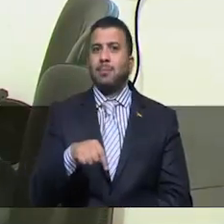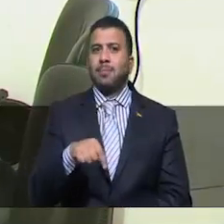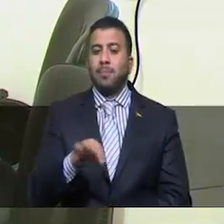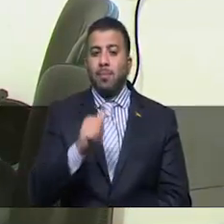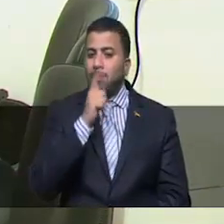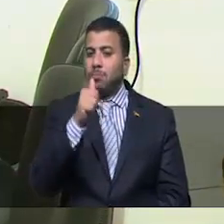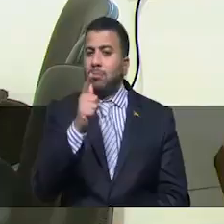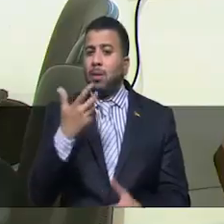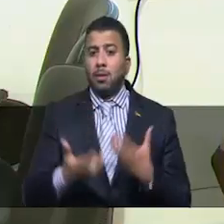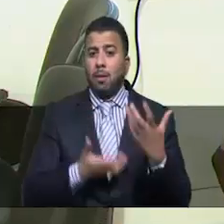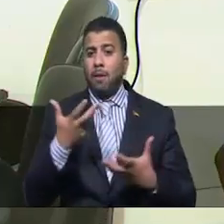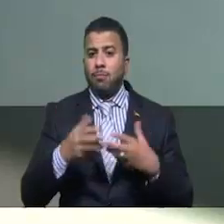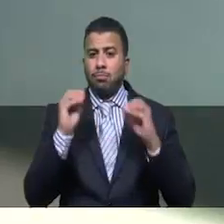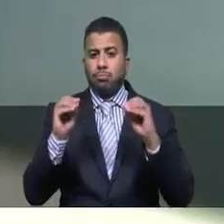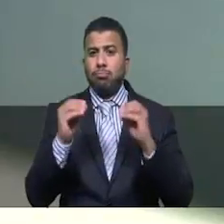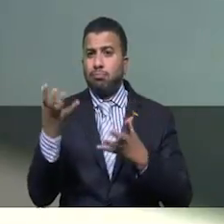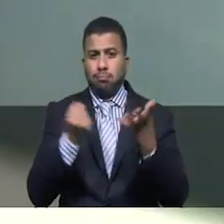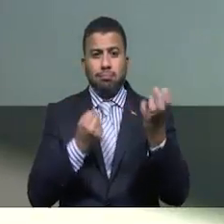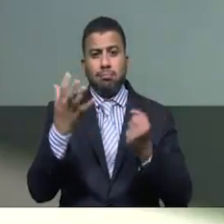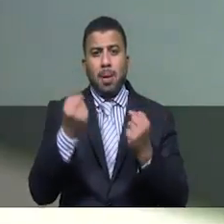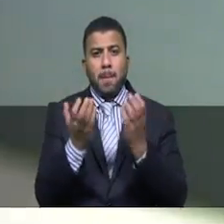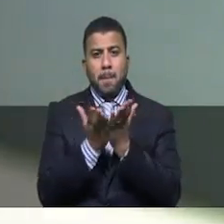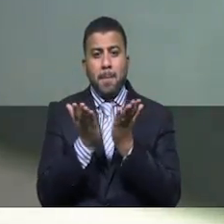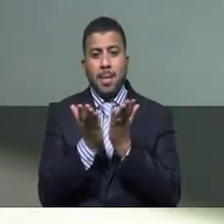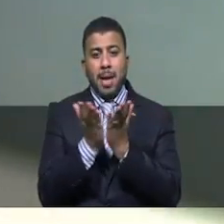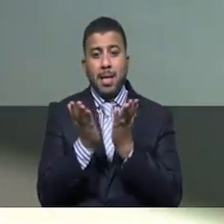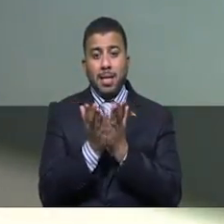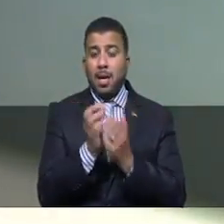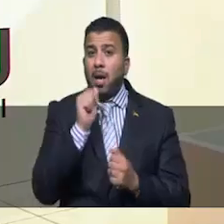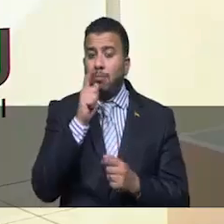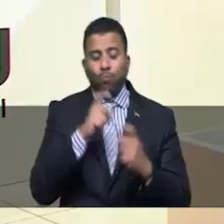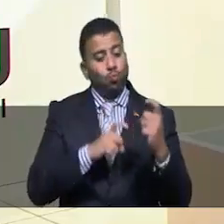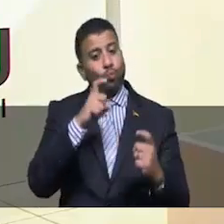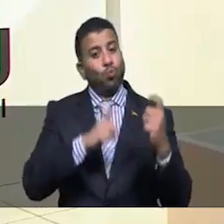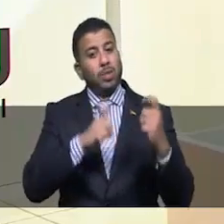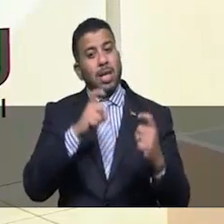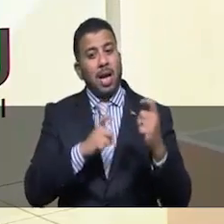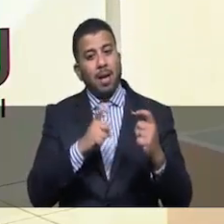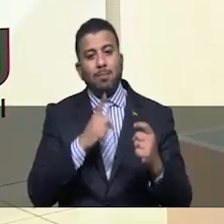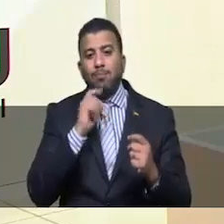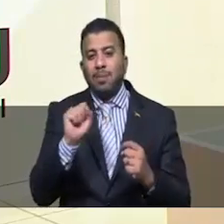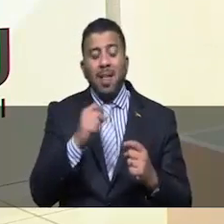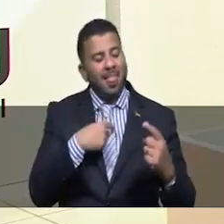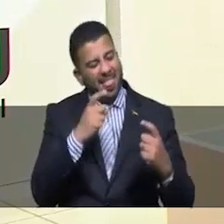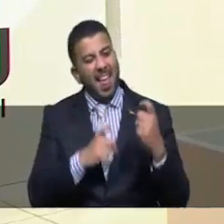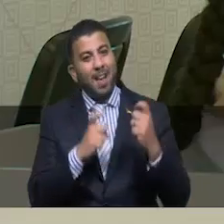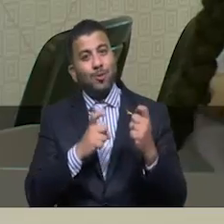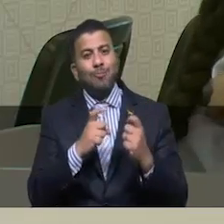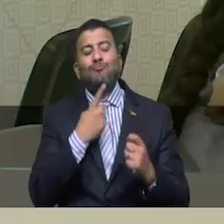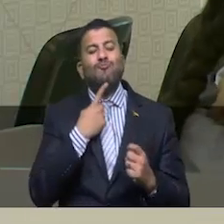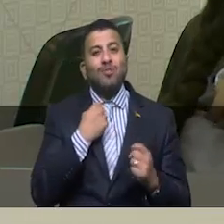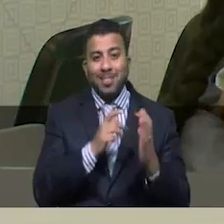واقع تفاعلي يستقطب طلبة المدارس من خلال مسابقات وأجواء تنافسية